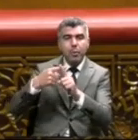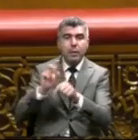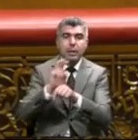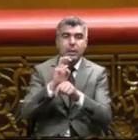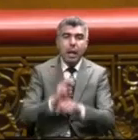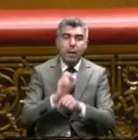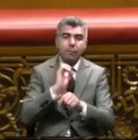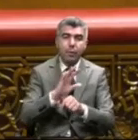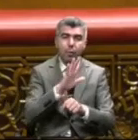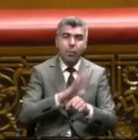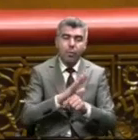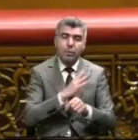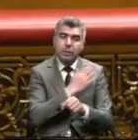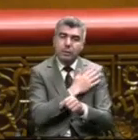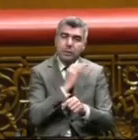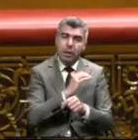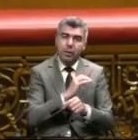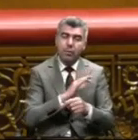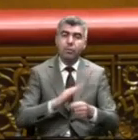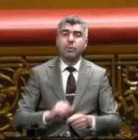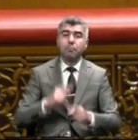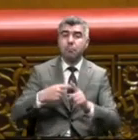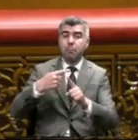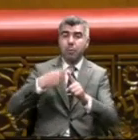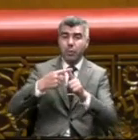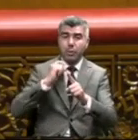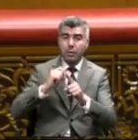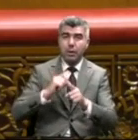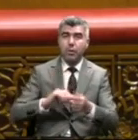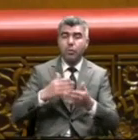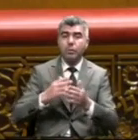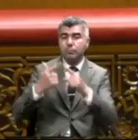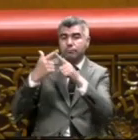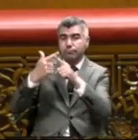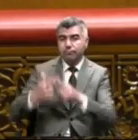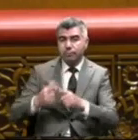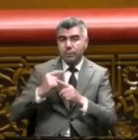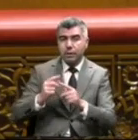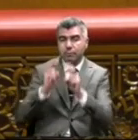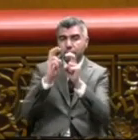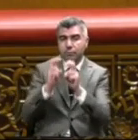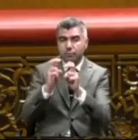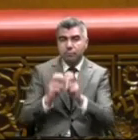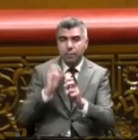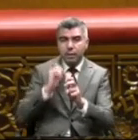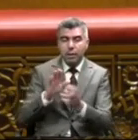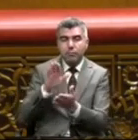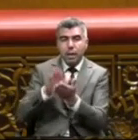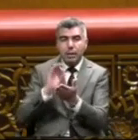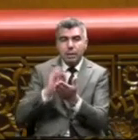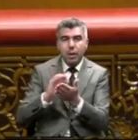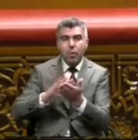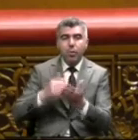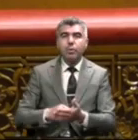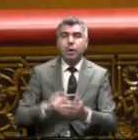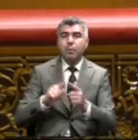الضغوطات على السوق الاوليه لسندات الاقتراض هذا الشيء الذي دفع الخزينه للتخفيف من الضغوط على السوق الداخلي استخدام ما تبقى من الخط الائتماني